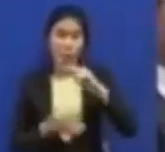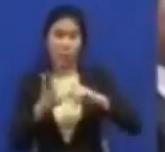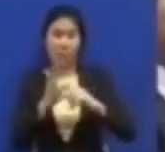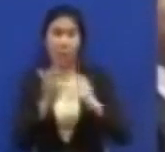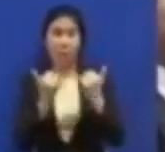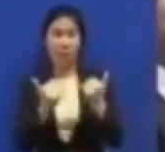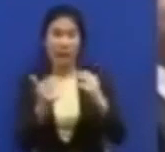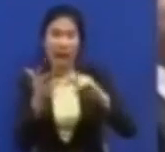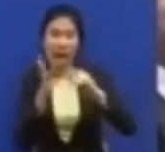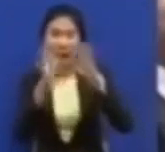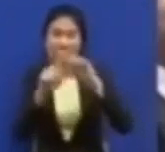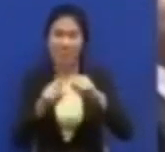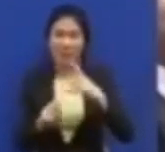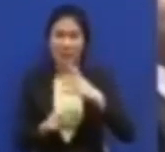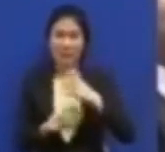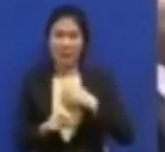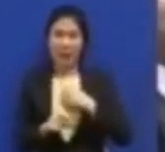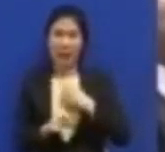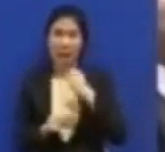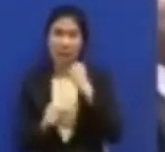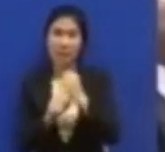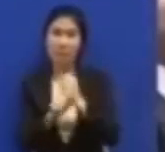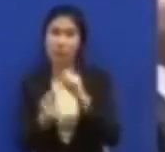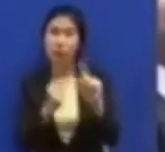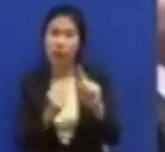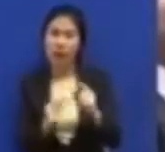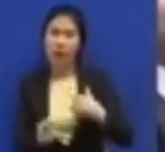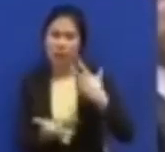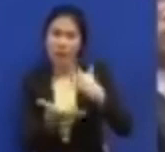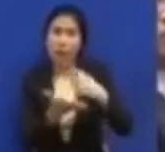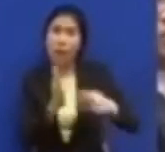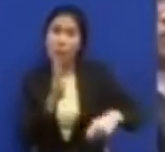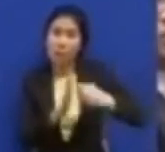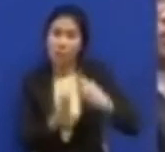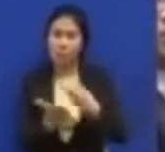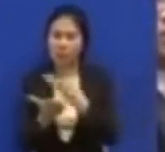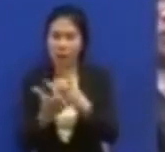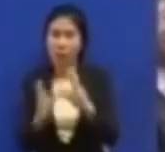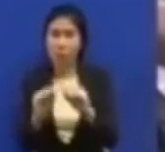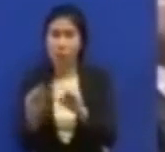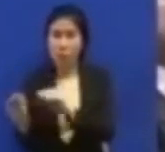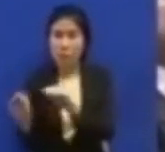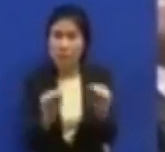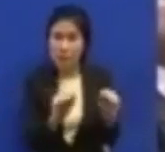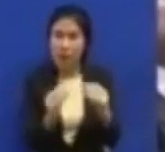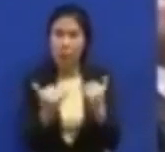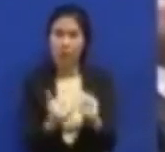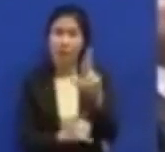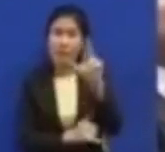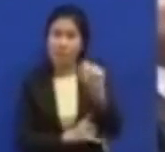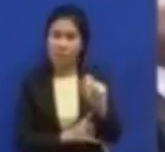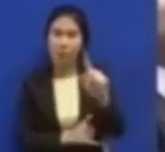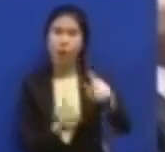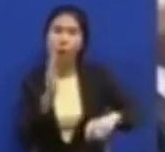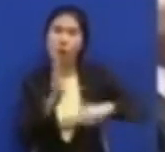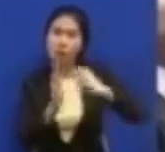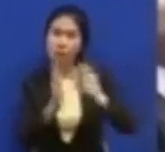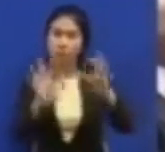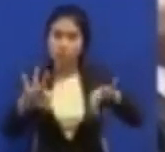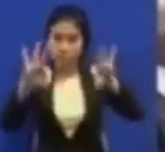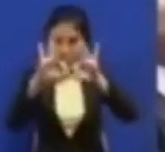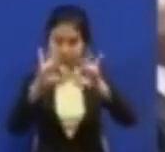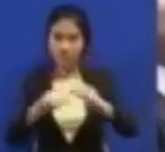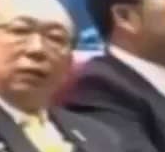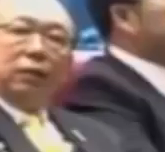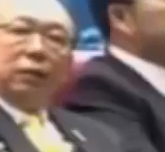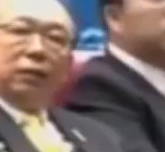ดและปฏิเสธที่จะแถลงเหตุผลในการเลื่อนสภาเราเป็นสภาต้องใช้เหตุผลนะครับไม่ใช่ใ